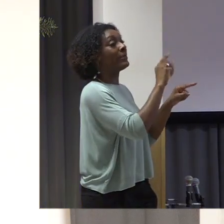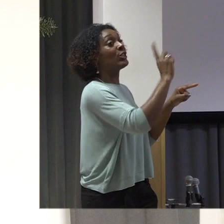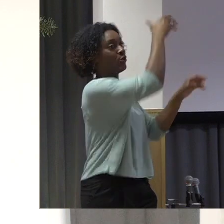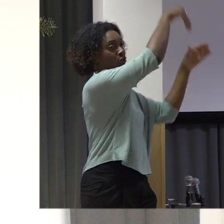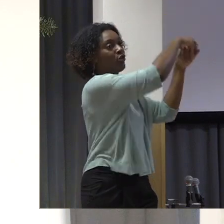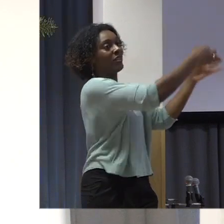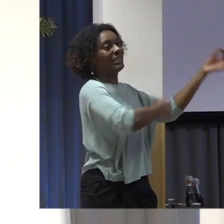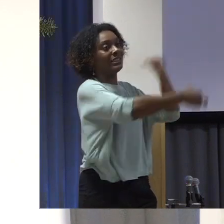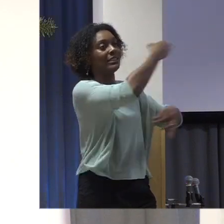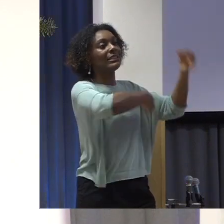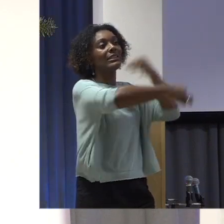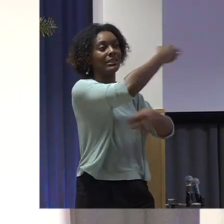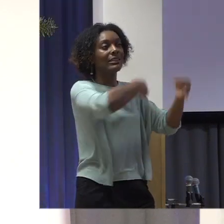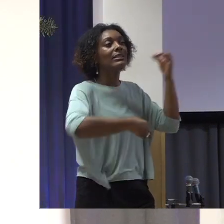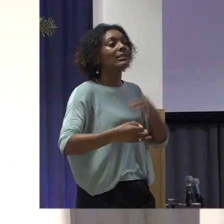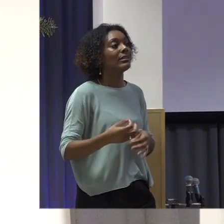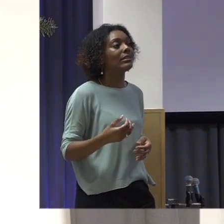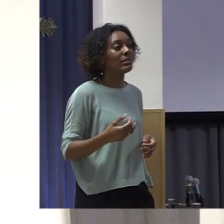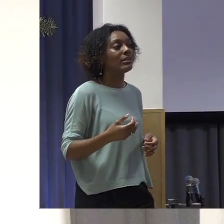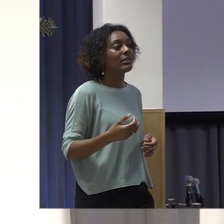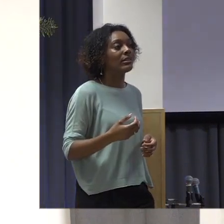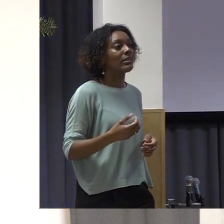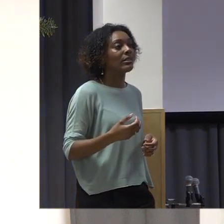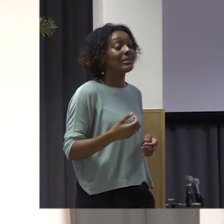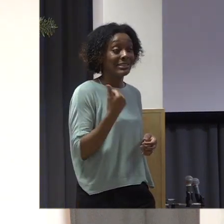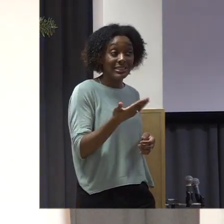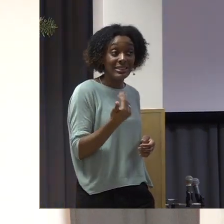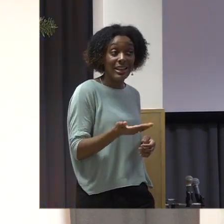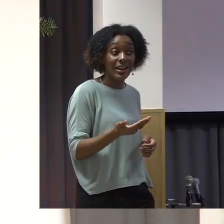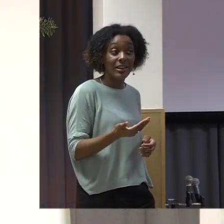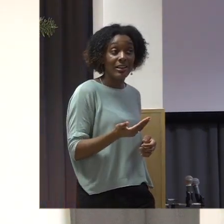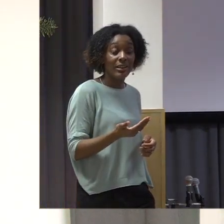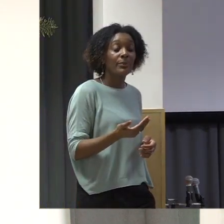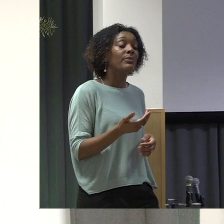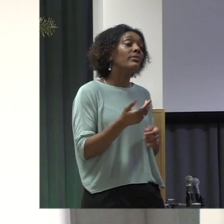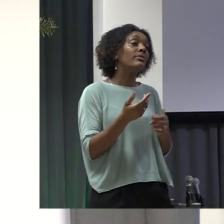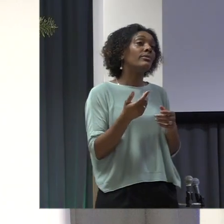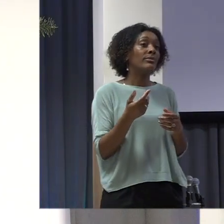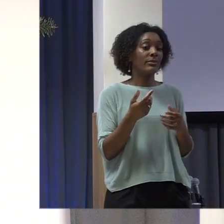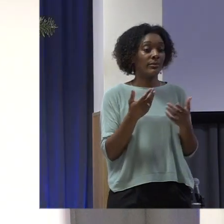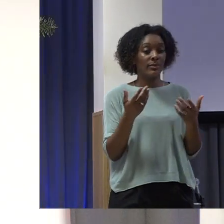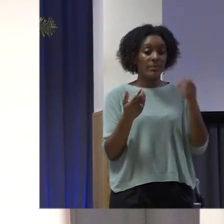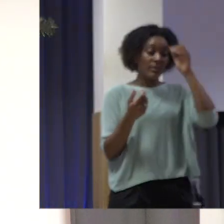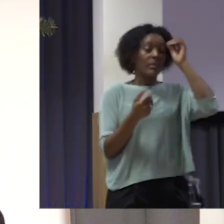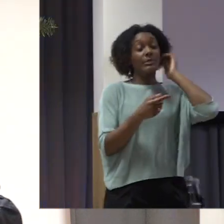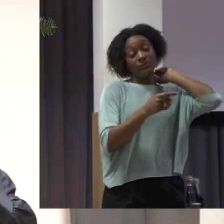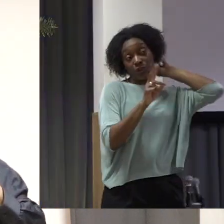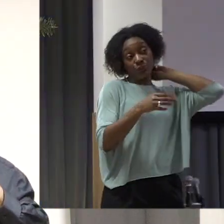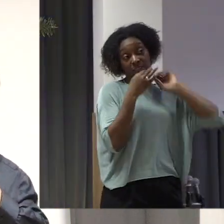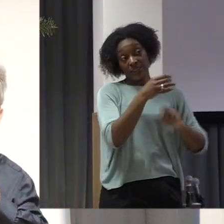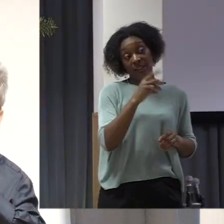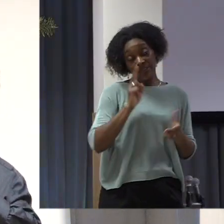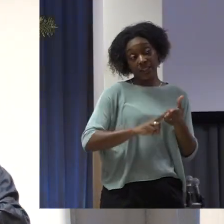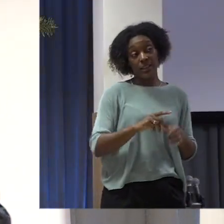Et ils ont réalisé en recevant cette parole, vous savez, selon la façon dont on reçoit la parole de Dieu, ça change tout. Je peux être